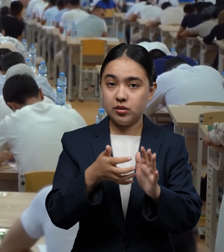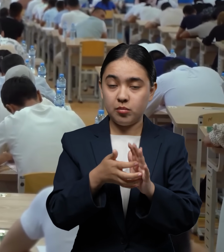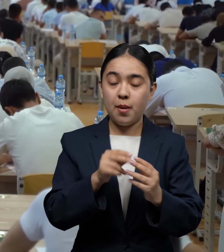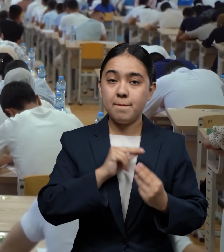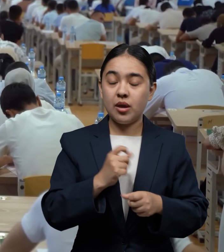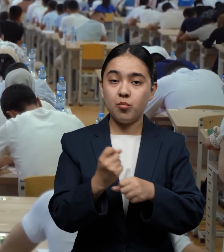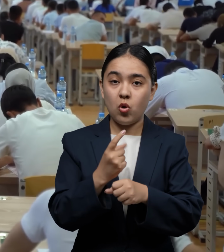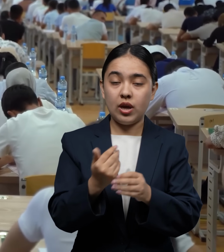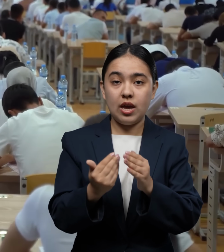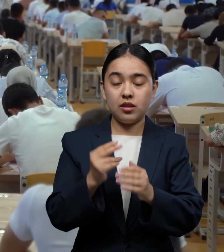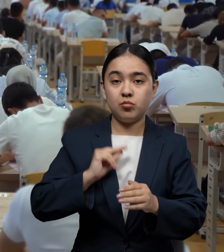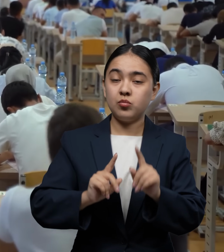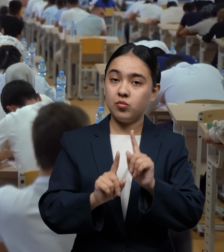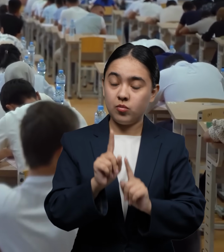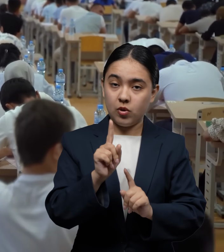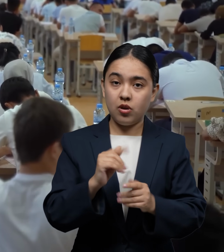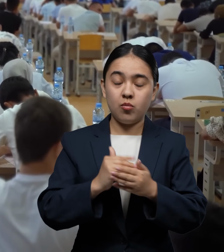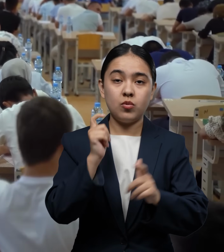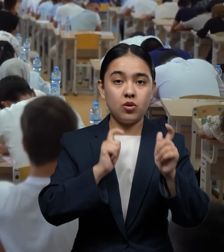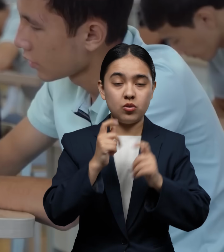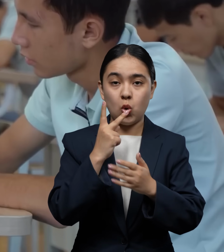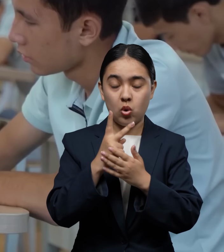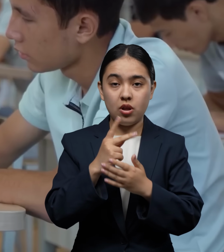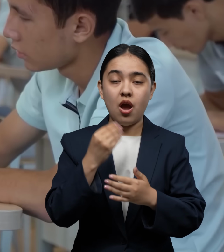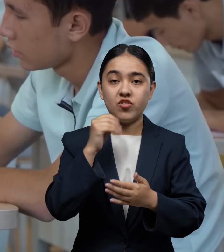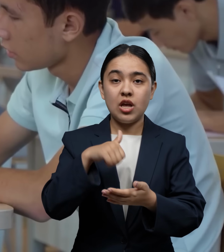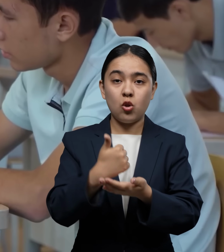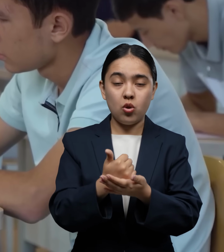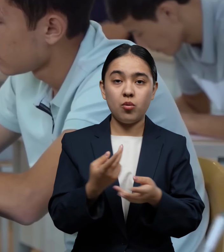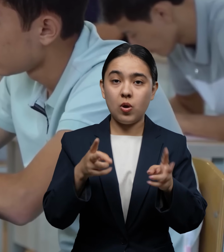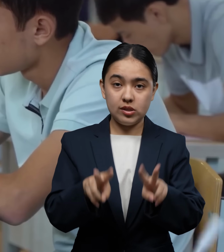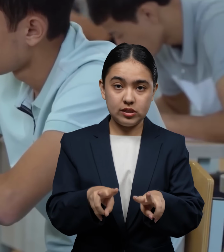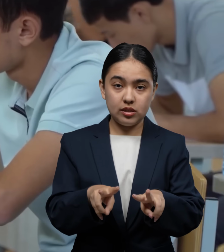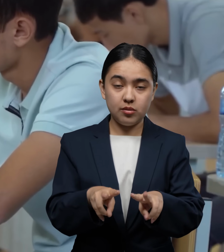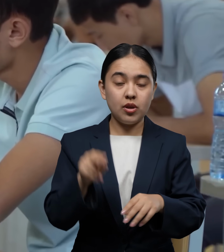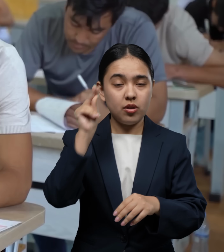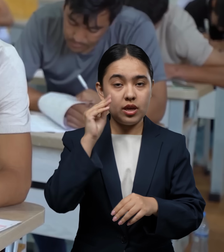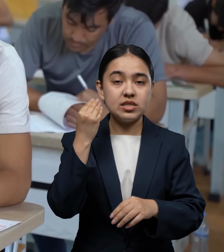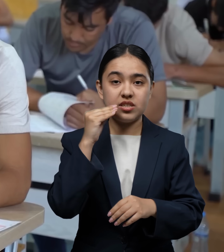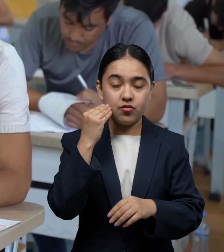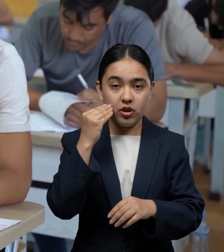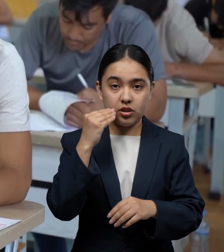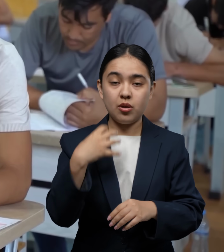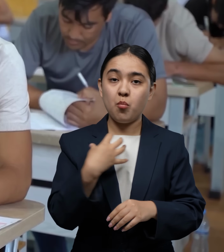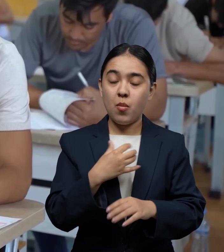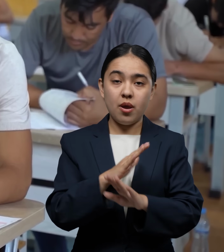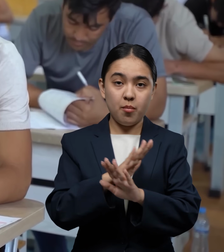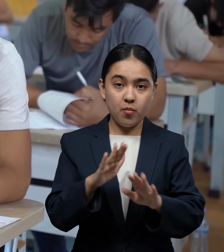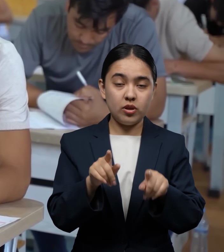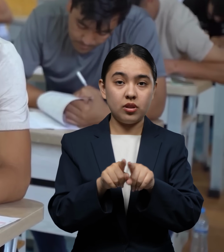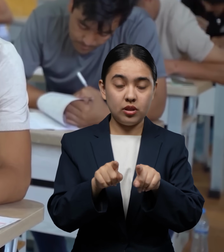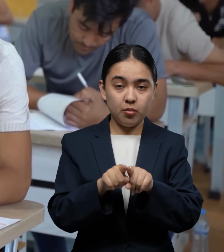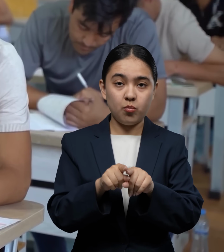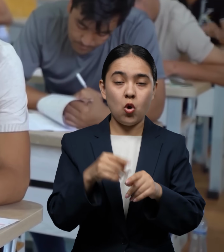yetmasligi, mehnat bozoriga ertaroq kirib kelish oliy ta'lim olishdan ko'ra afzalroq bo'lib qolishi, ta'lim sifati esa jozibali